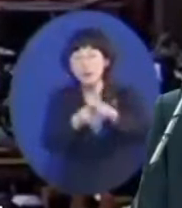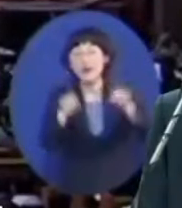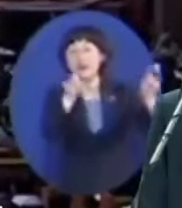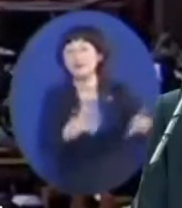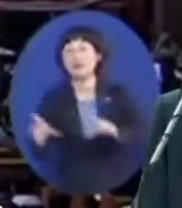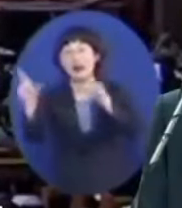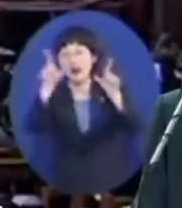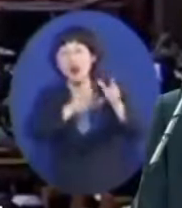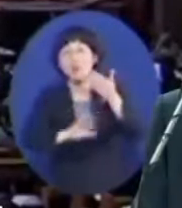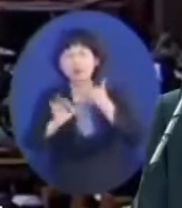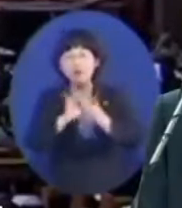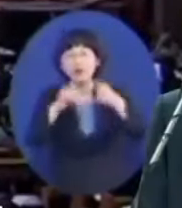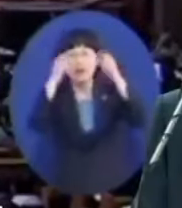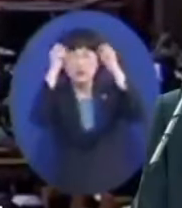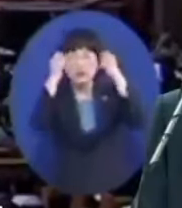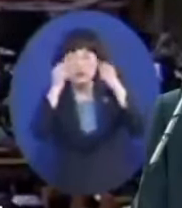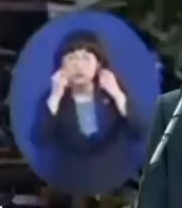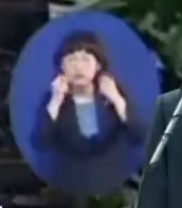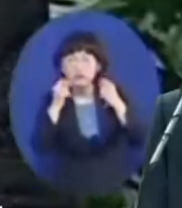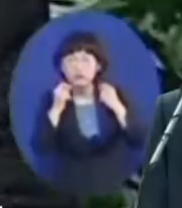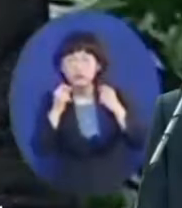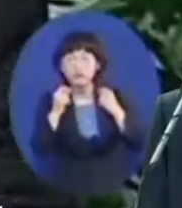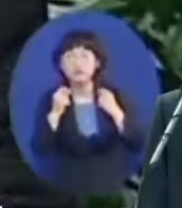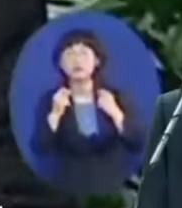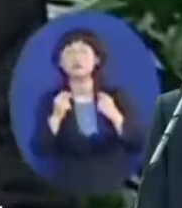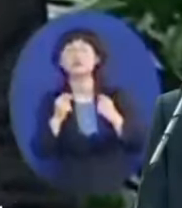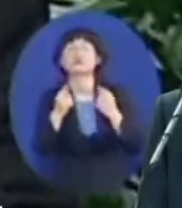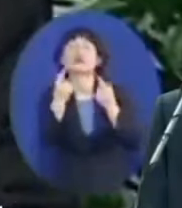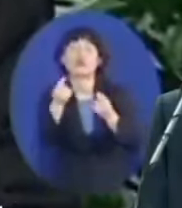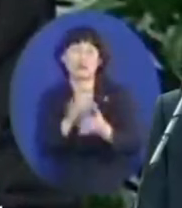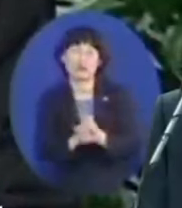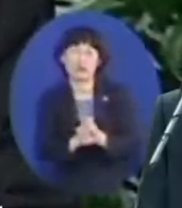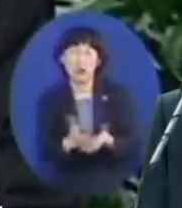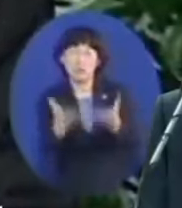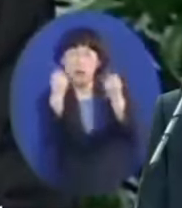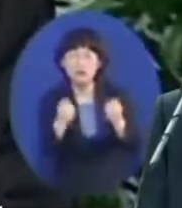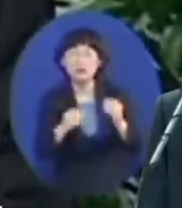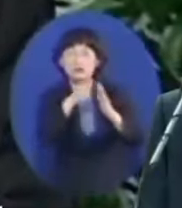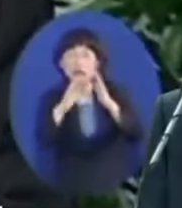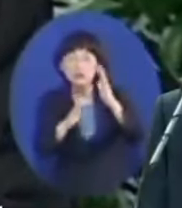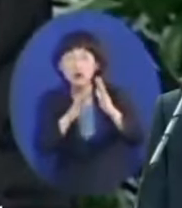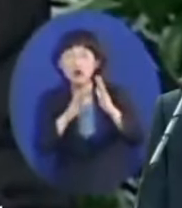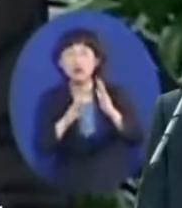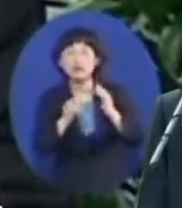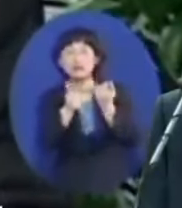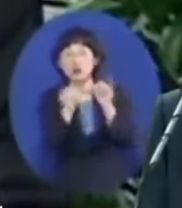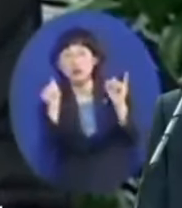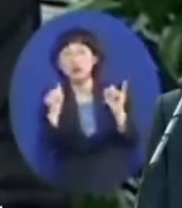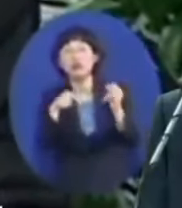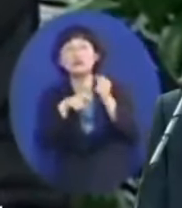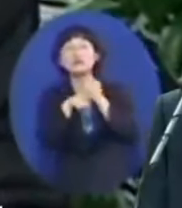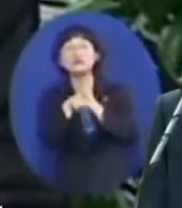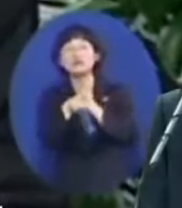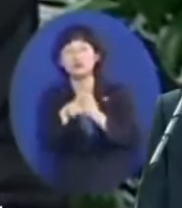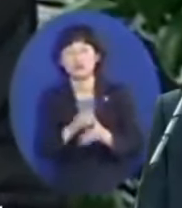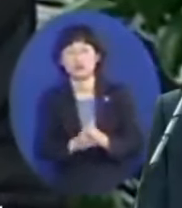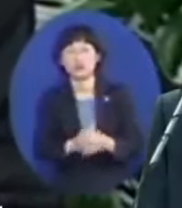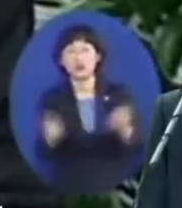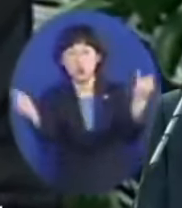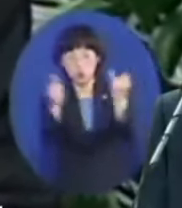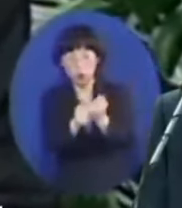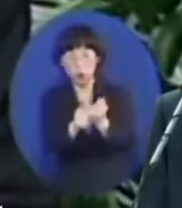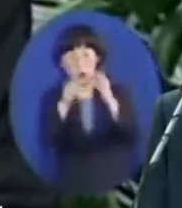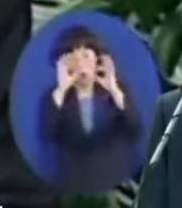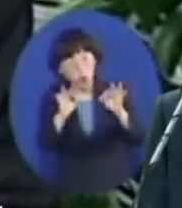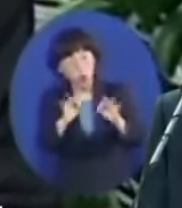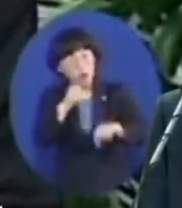살자면 성품이 같아야 함께 살 수 있는 것입니다. 많은 가정이 이혼한 이유는 결혼을 하고 보니